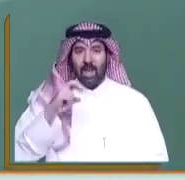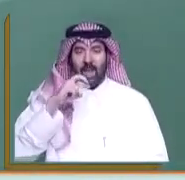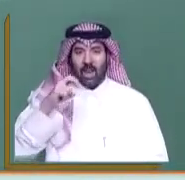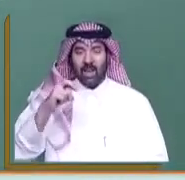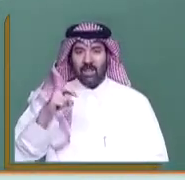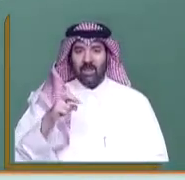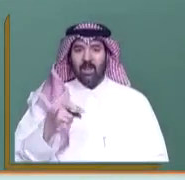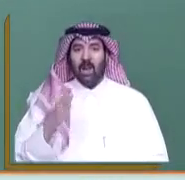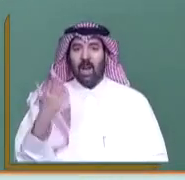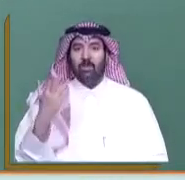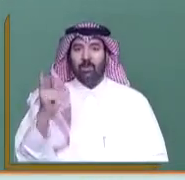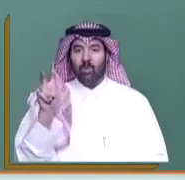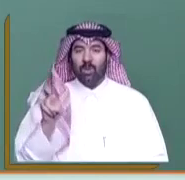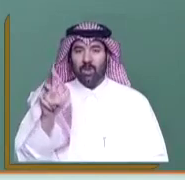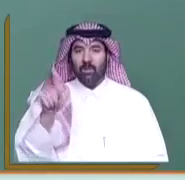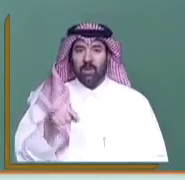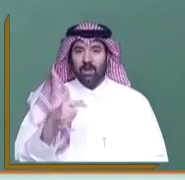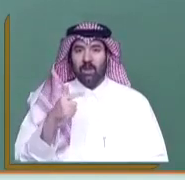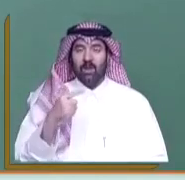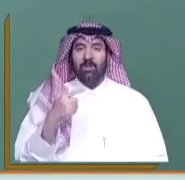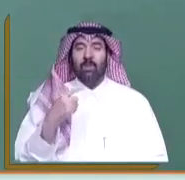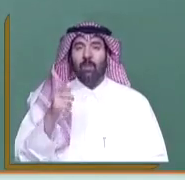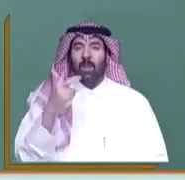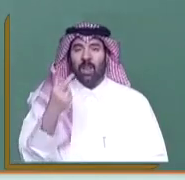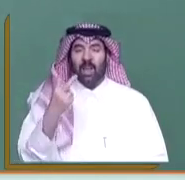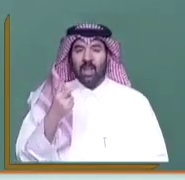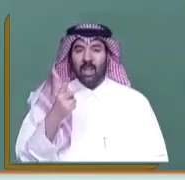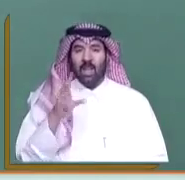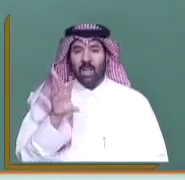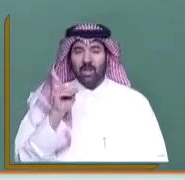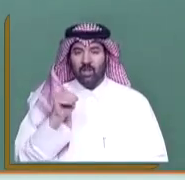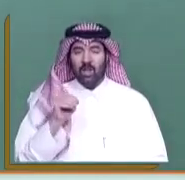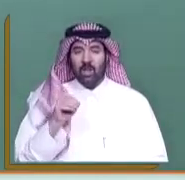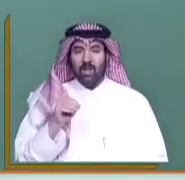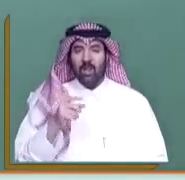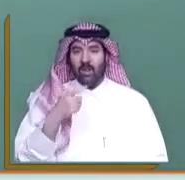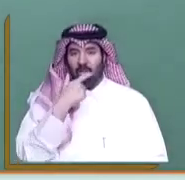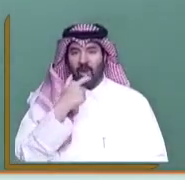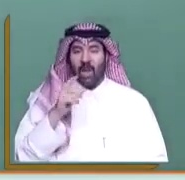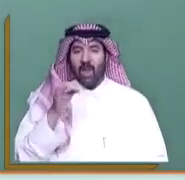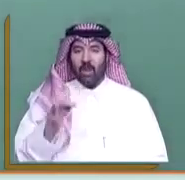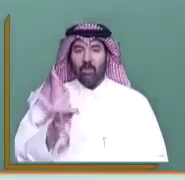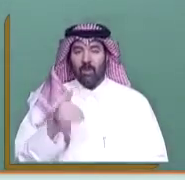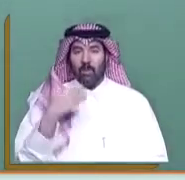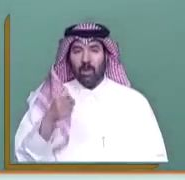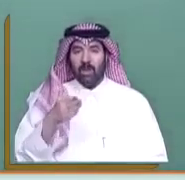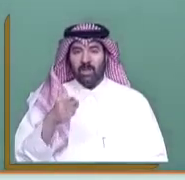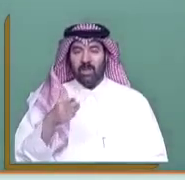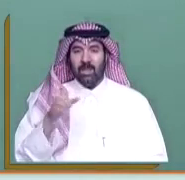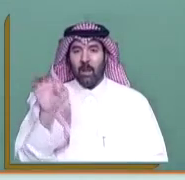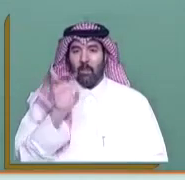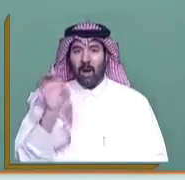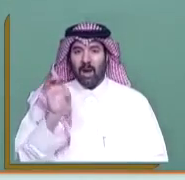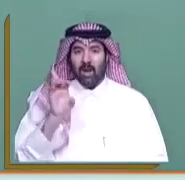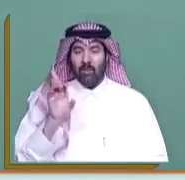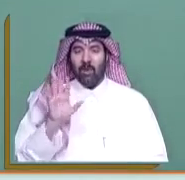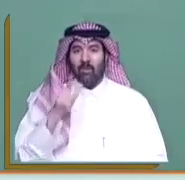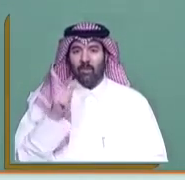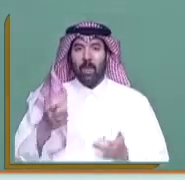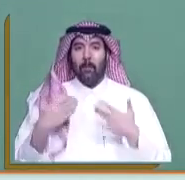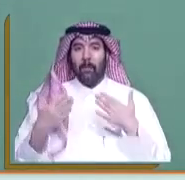الموافق 25 من شهر صفر من عام 1445 للهجرة بعد صلاة المغرب في المسجد الحرام